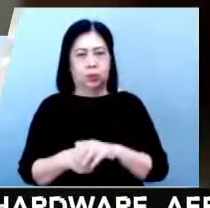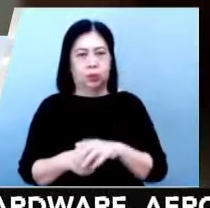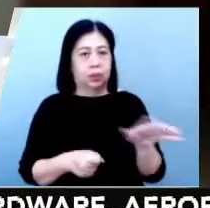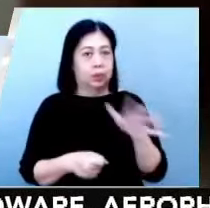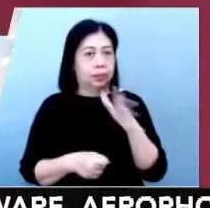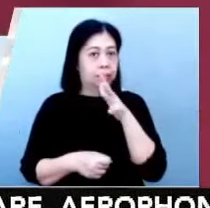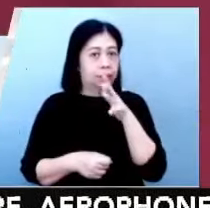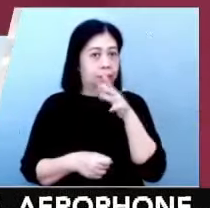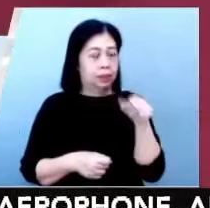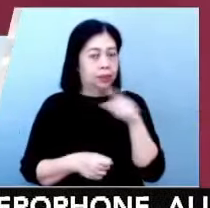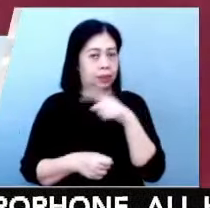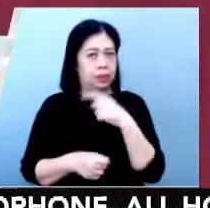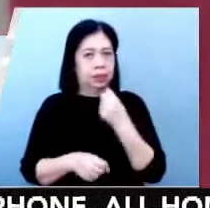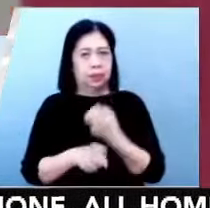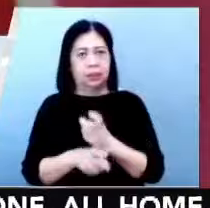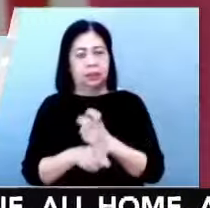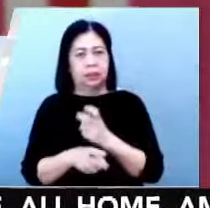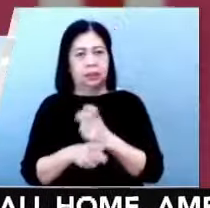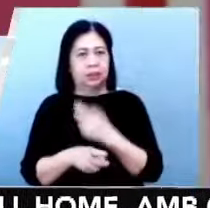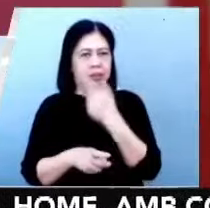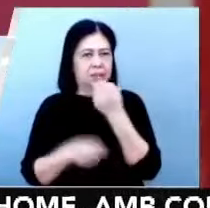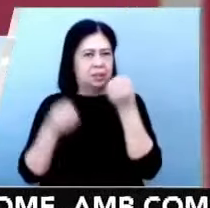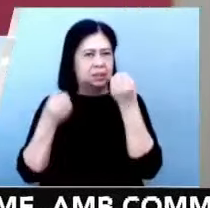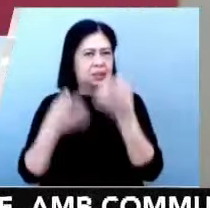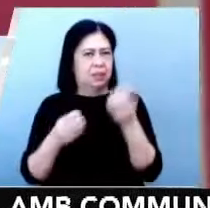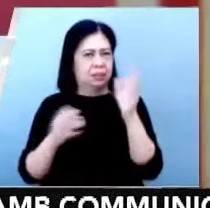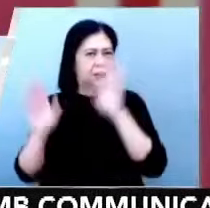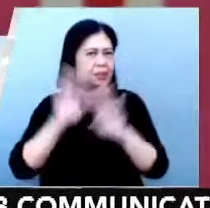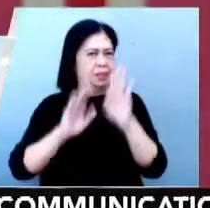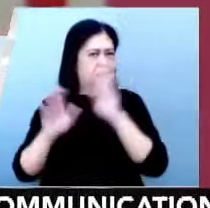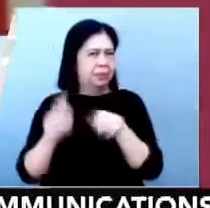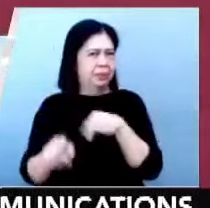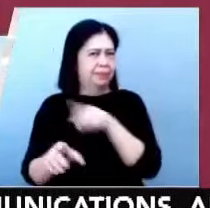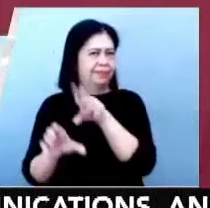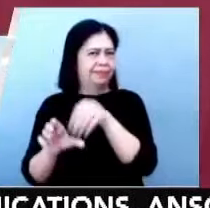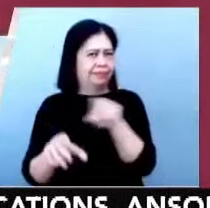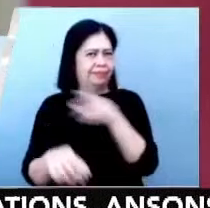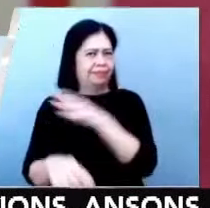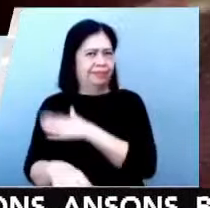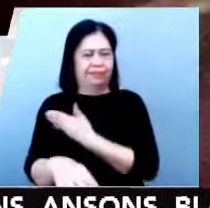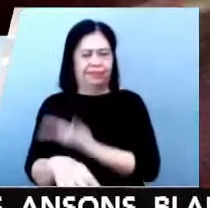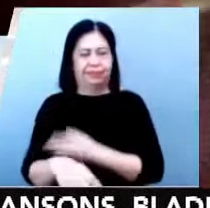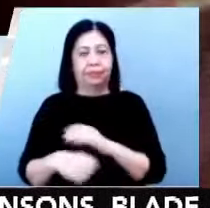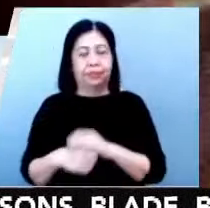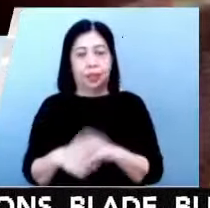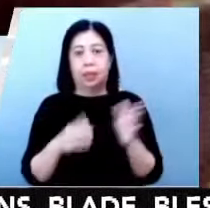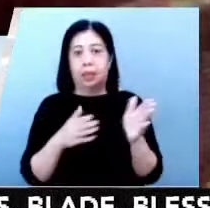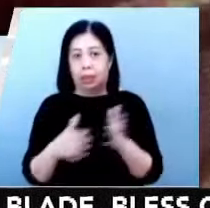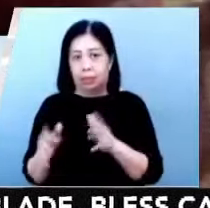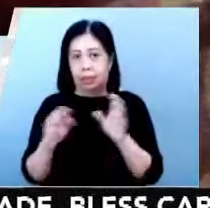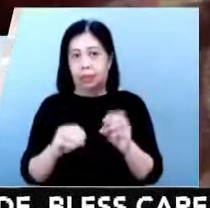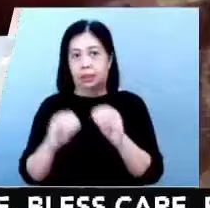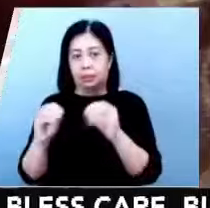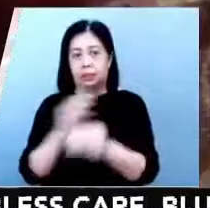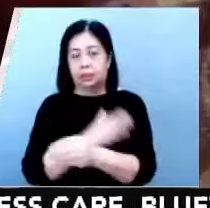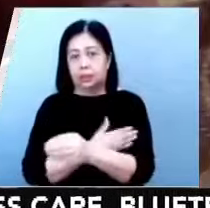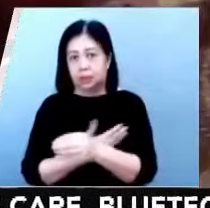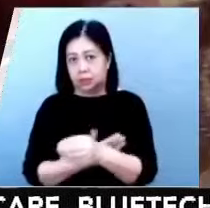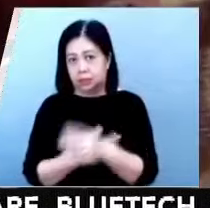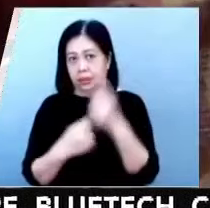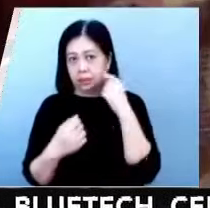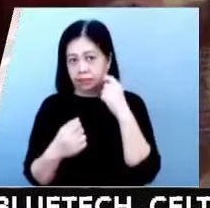lalaki, nahihirapan na raw dahil sa dami ng gulo na kinasangkutan ng anak. Balak daw niyang ipasok ang anak sa